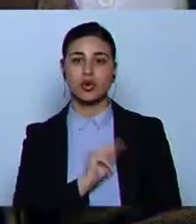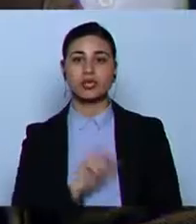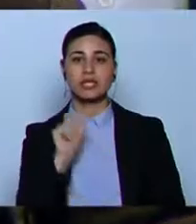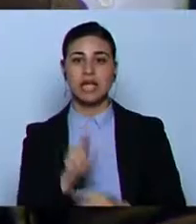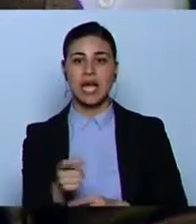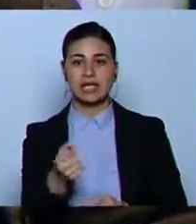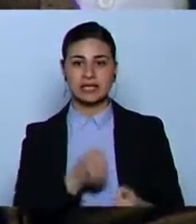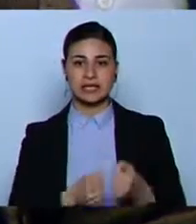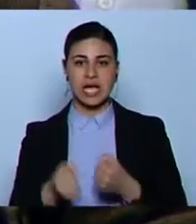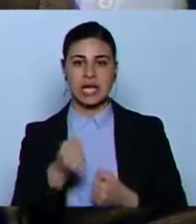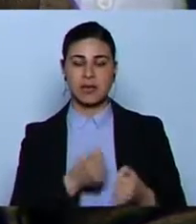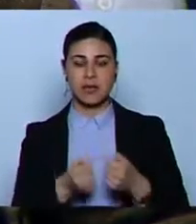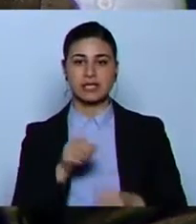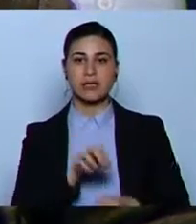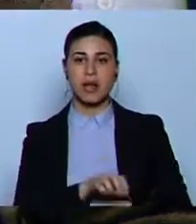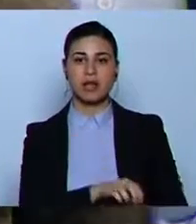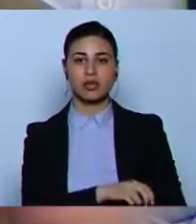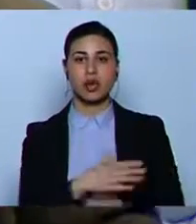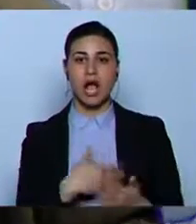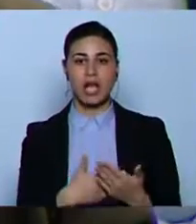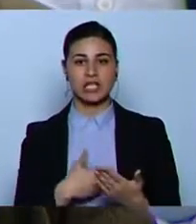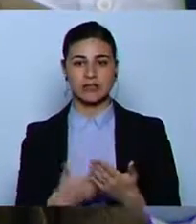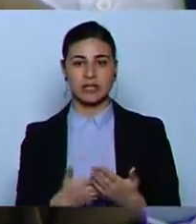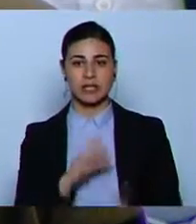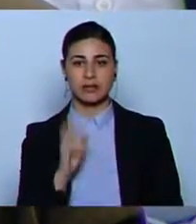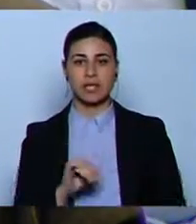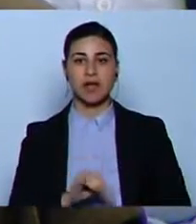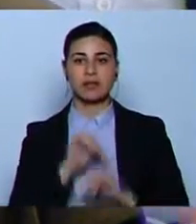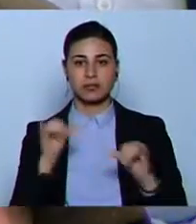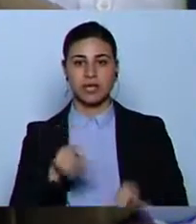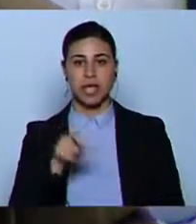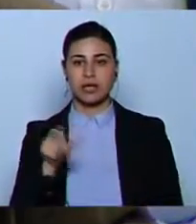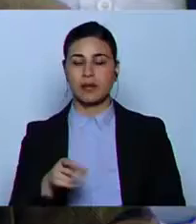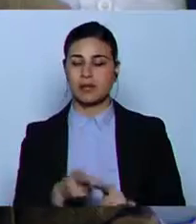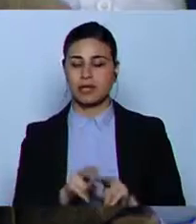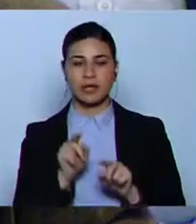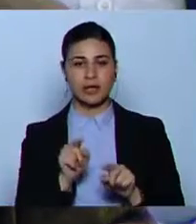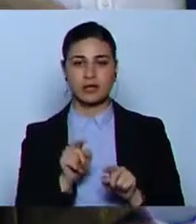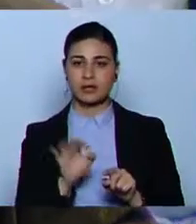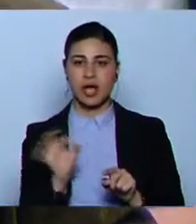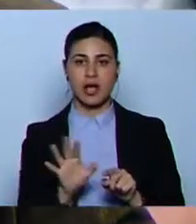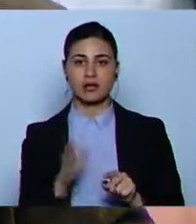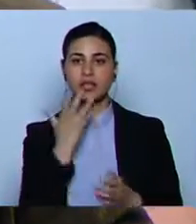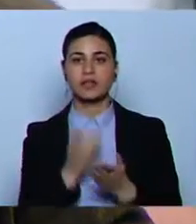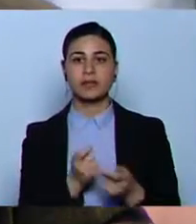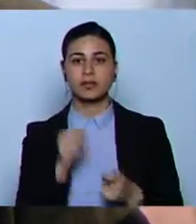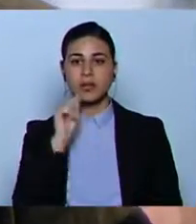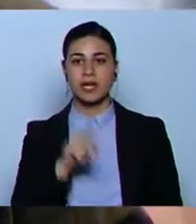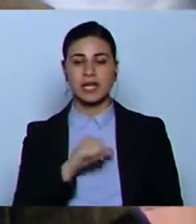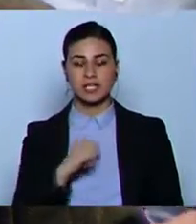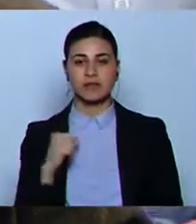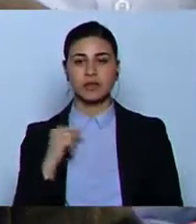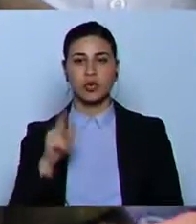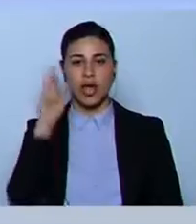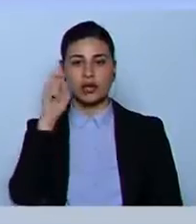ის პარტიული აქტივისტები და გაზარდა შტატები, ხო და ეს არ არის თქვა თვითმართველობის ბრალი არის. არა, სისტემის ბრალი